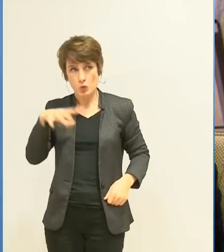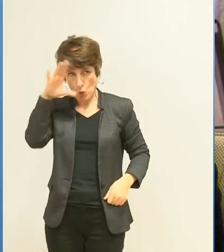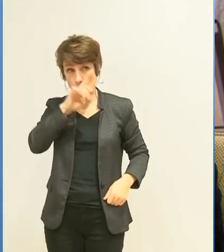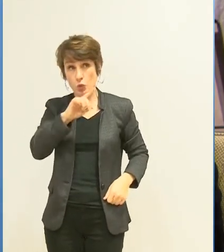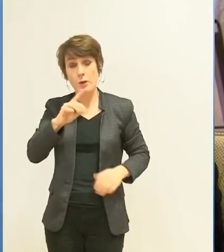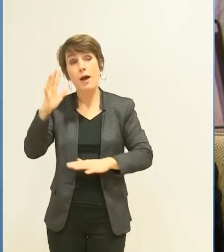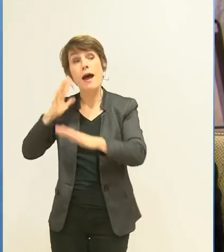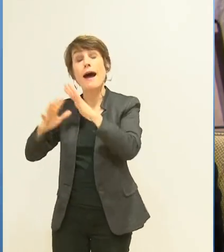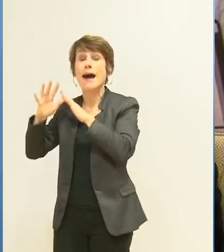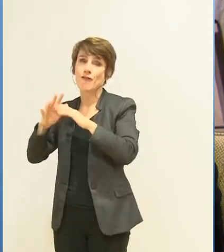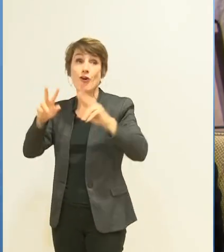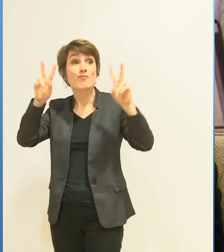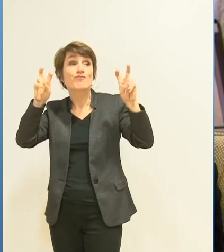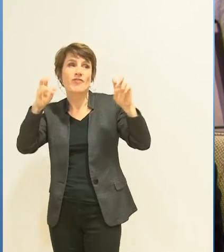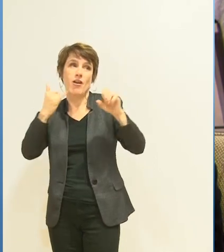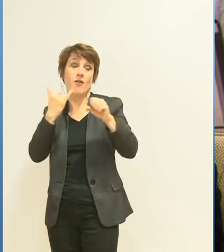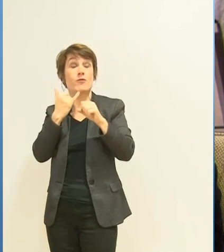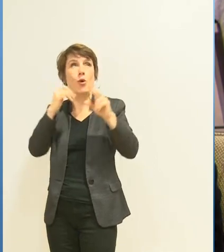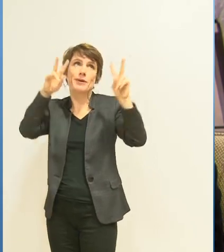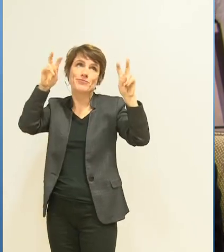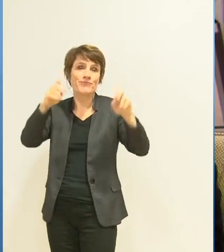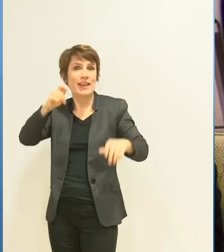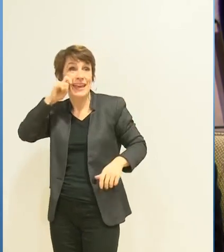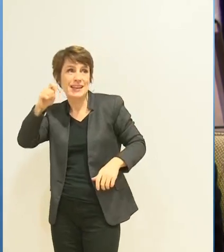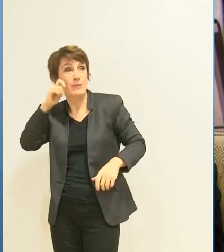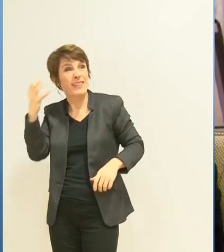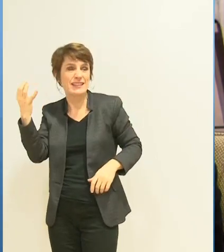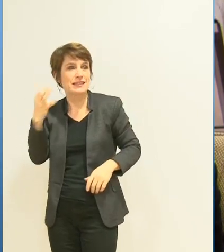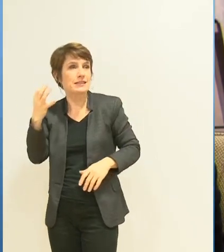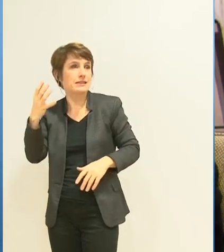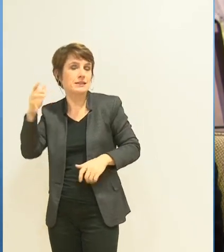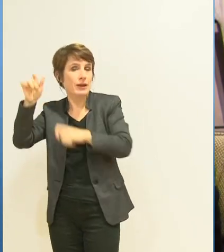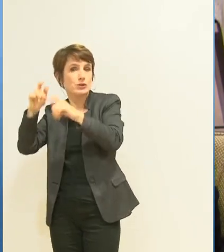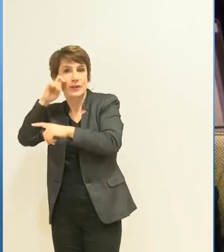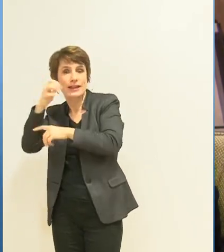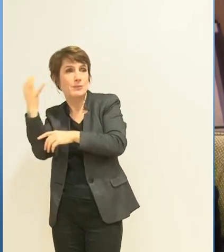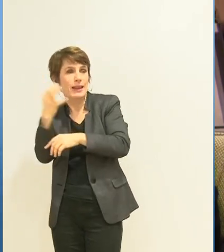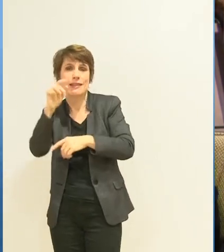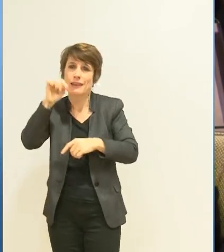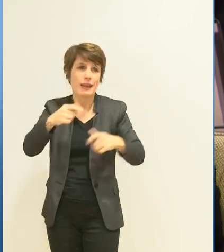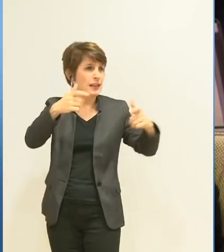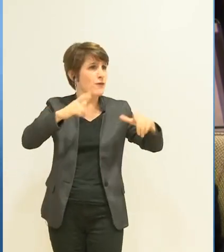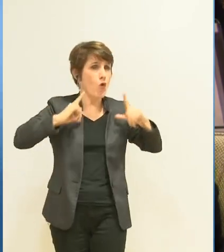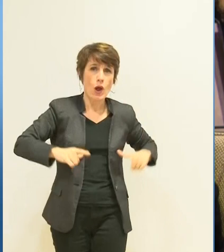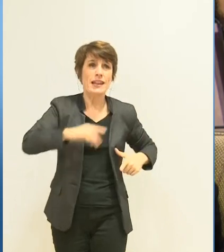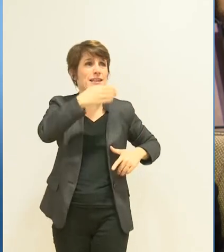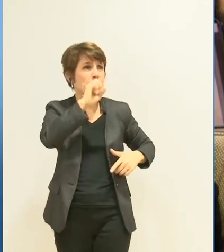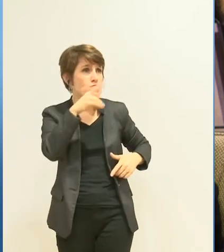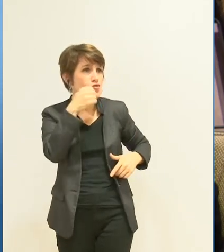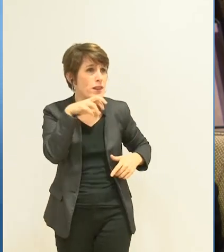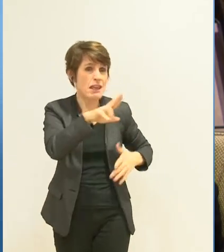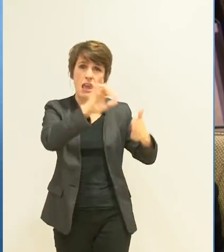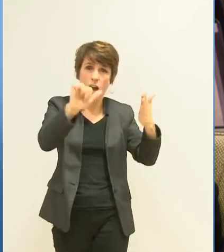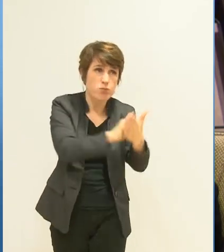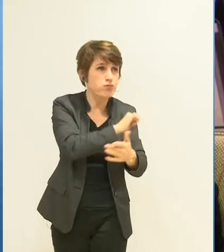au nom desquels il fallait construire la rocade nord et démolir en partie au moins le lycée mounier là aussi nous avons dû affronter